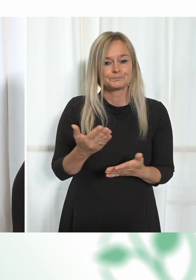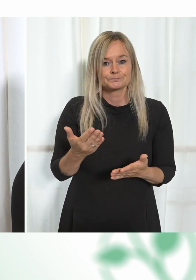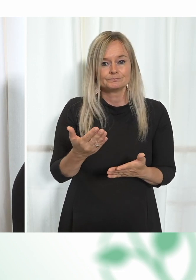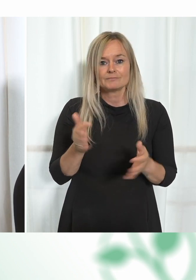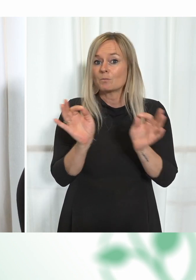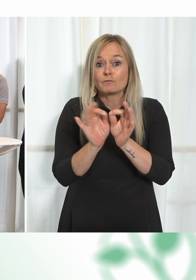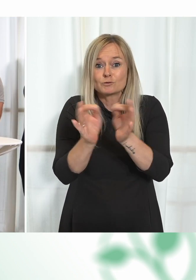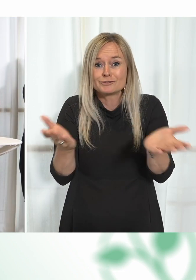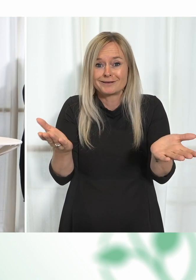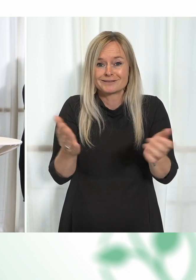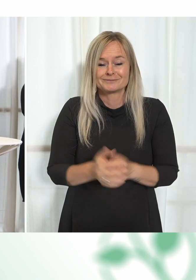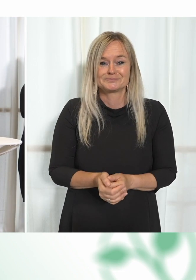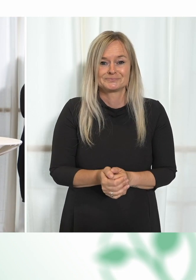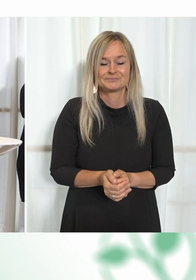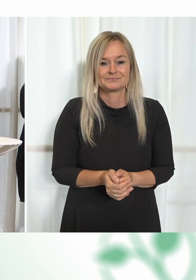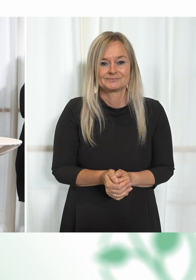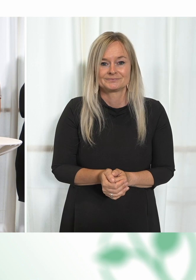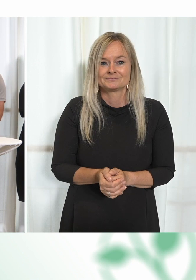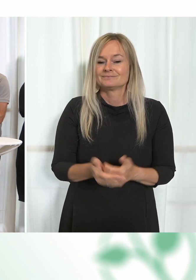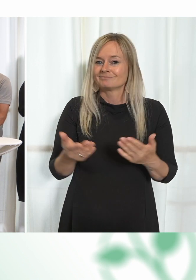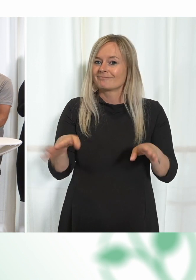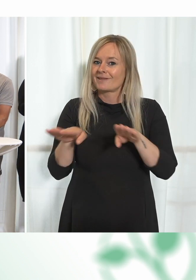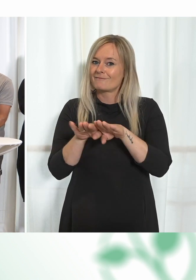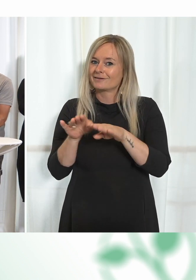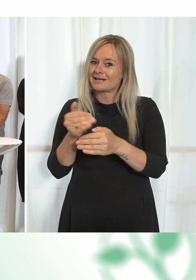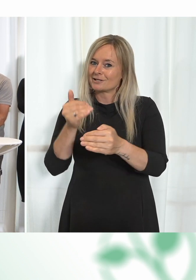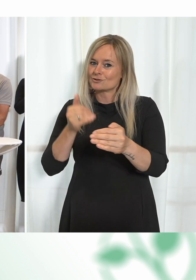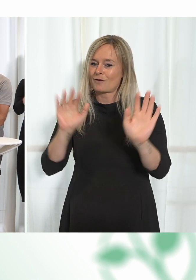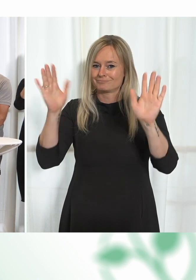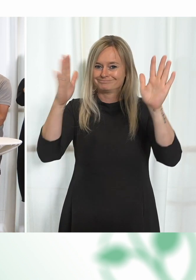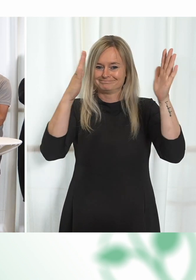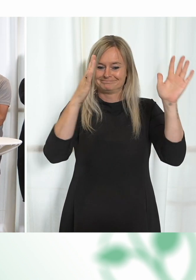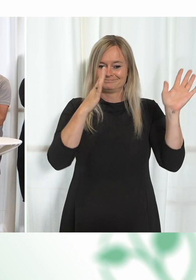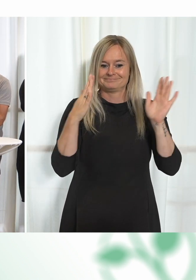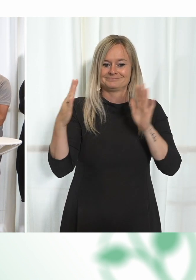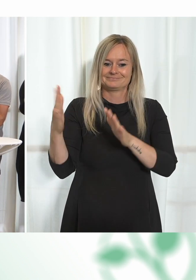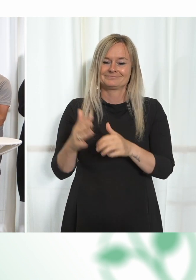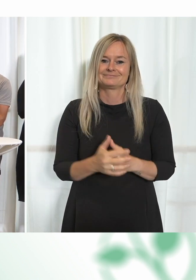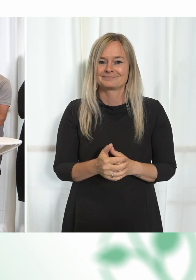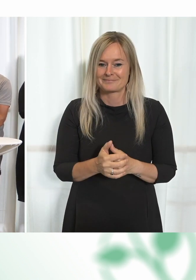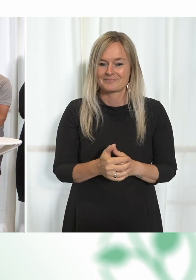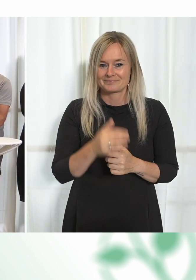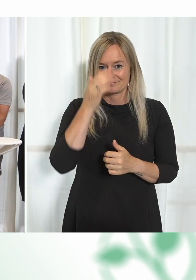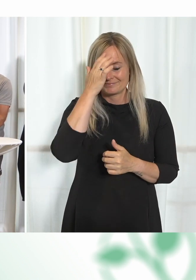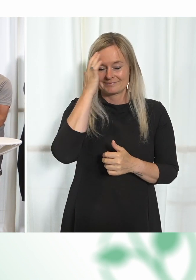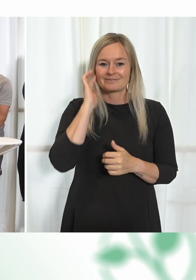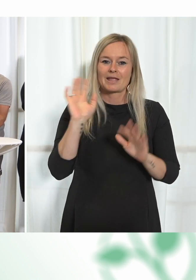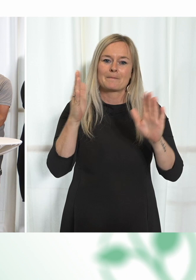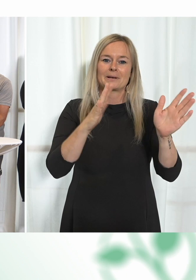es funktioniert. Sie haben ja den Vergleich zu vorher, als Sie die Behinderung noch nicht hatten. Hier ein